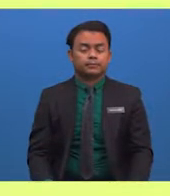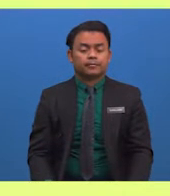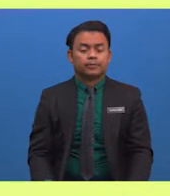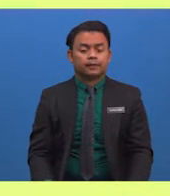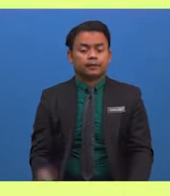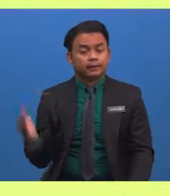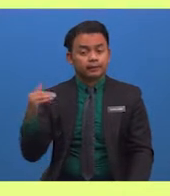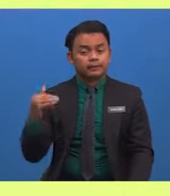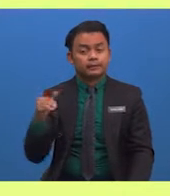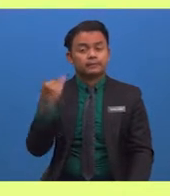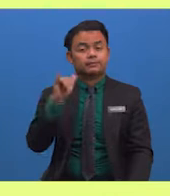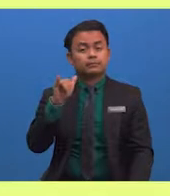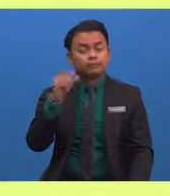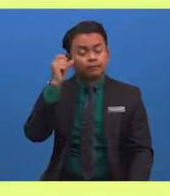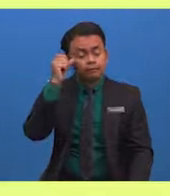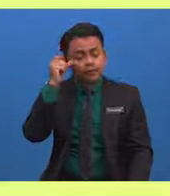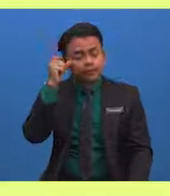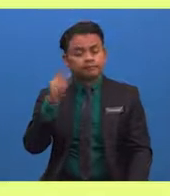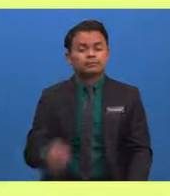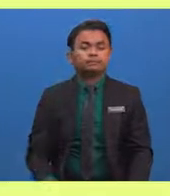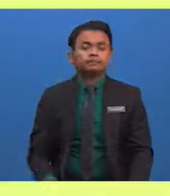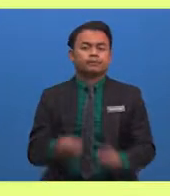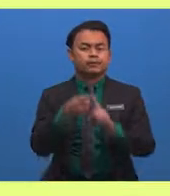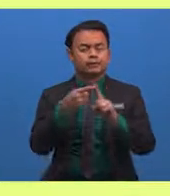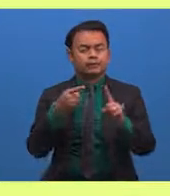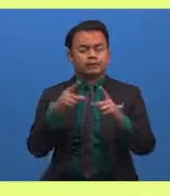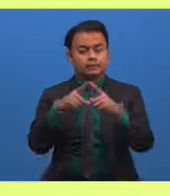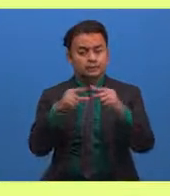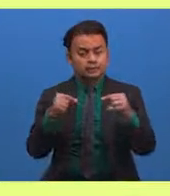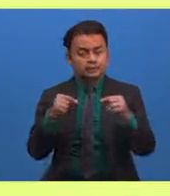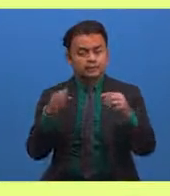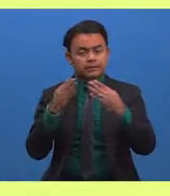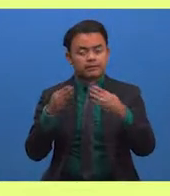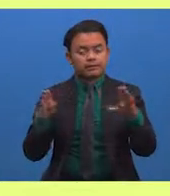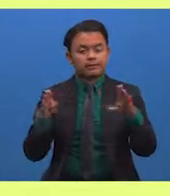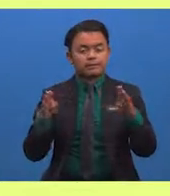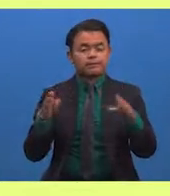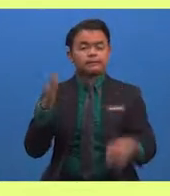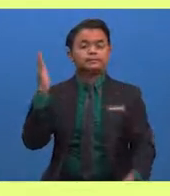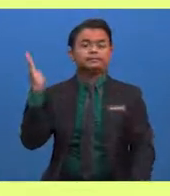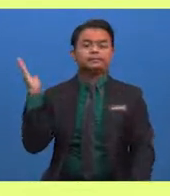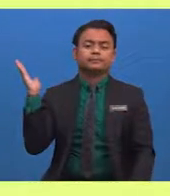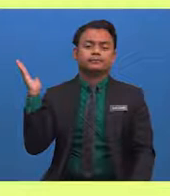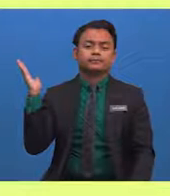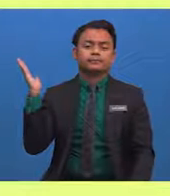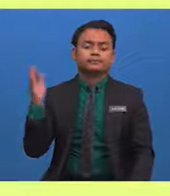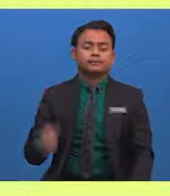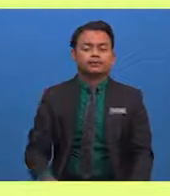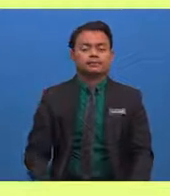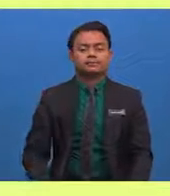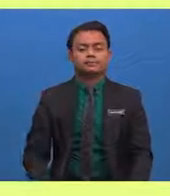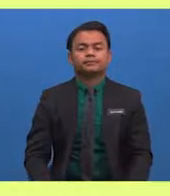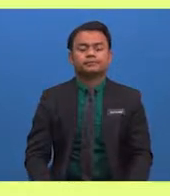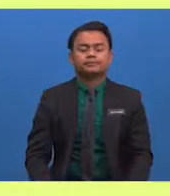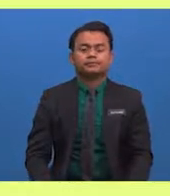segi bahasa, falsafah berasal dari dua perkataan iaitu philo dan sophia. Philo bermaksud